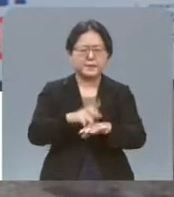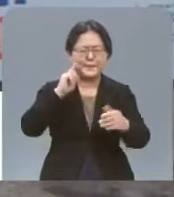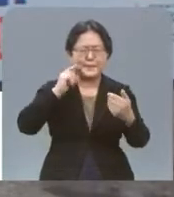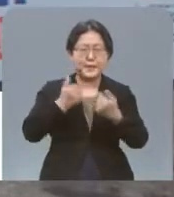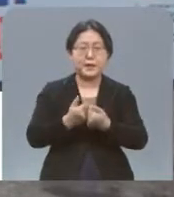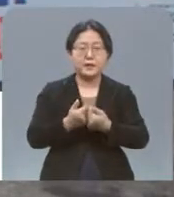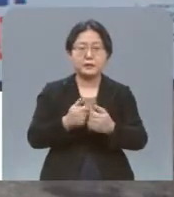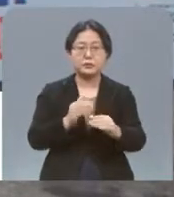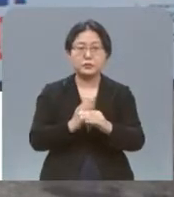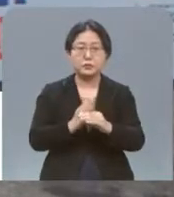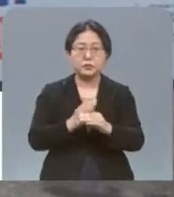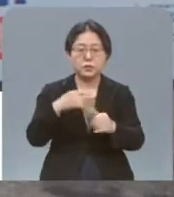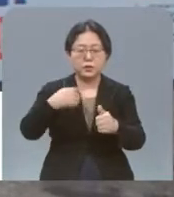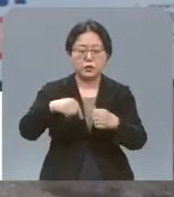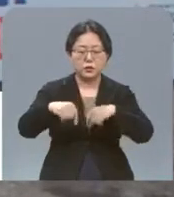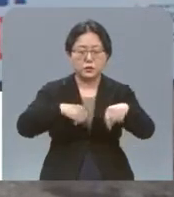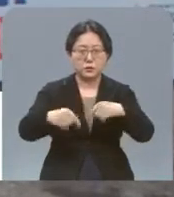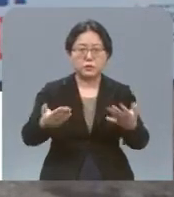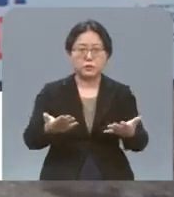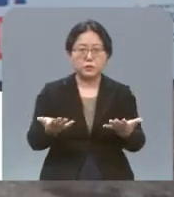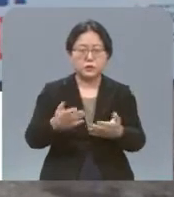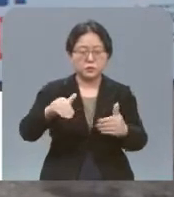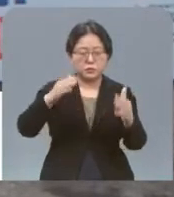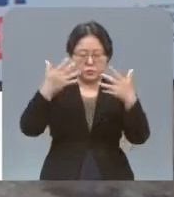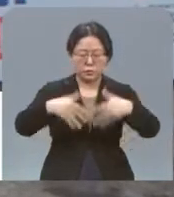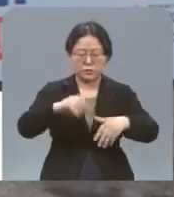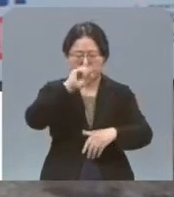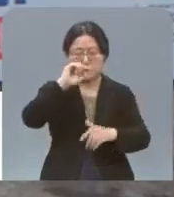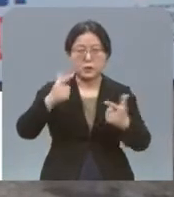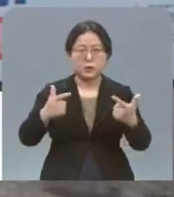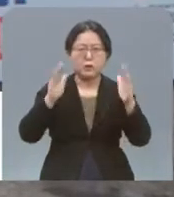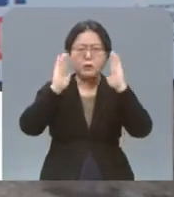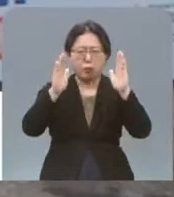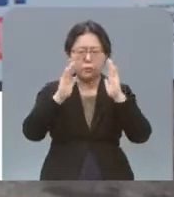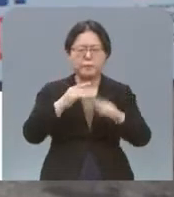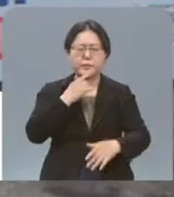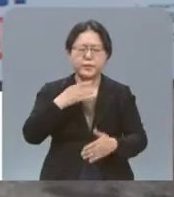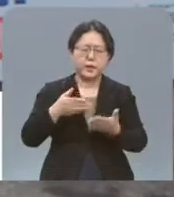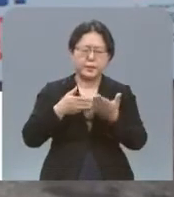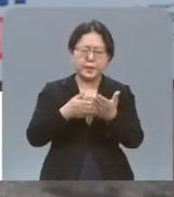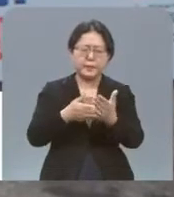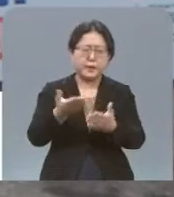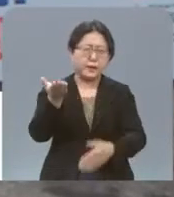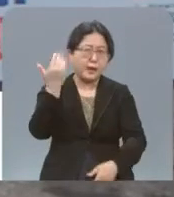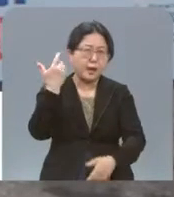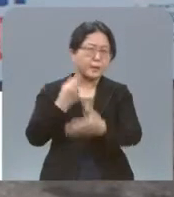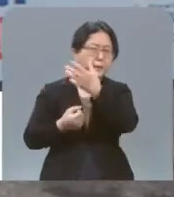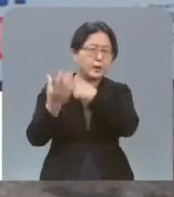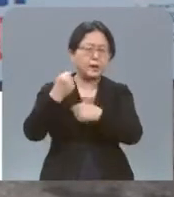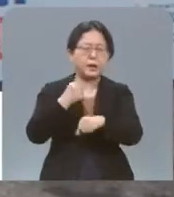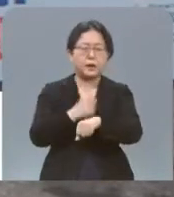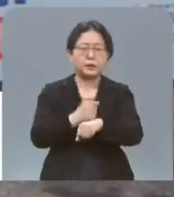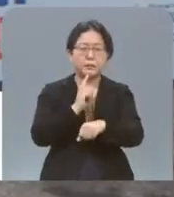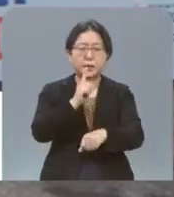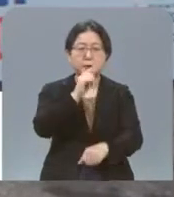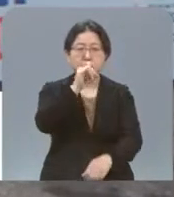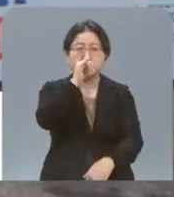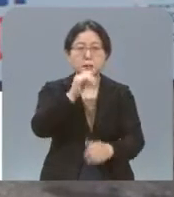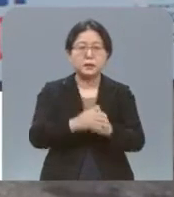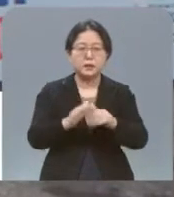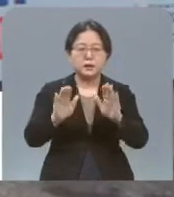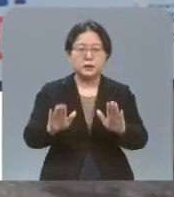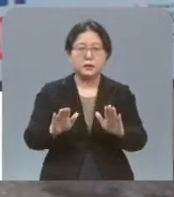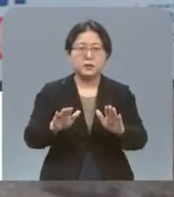나섰습니다. 교육직 노동 여건을 열악하게 하고 학습만을 요구하는 과거로 역행할 우려가 있다고 주장하는데요.